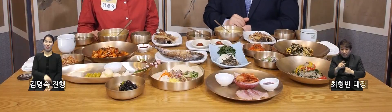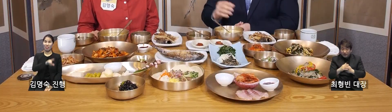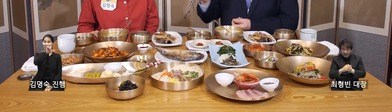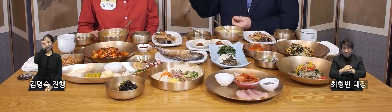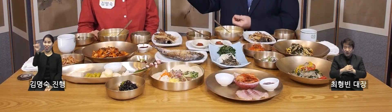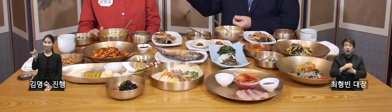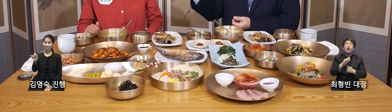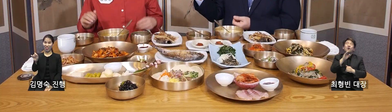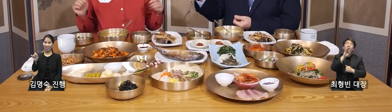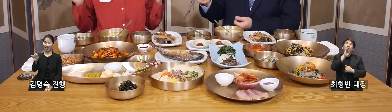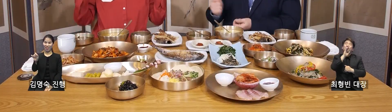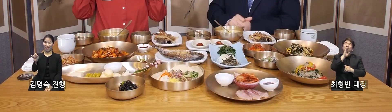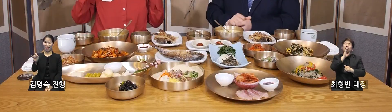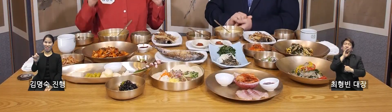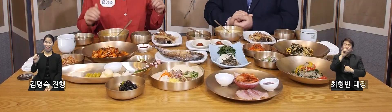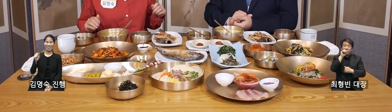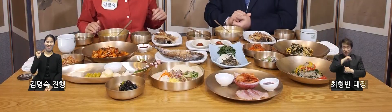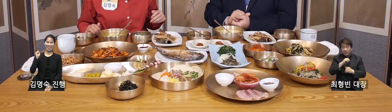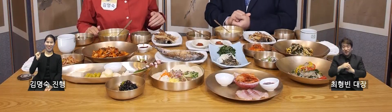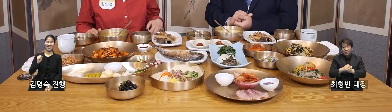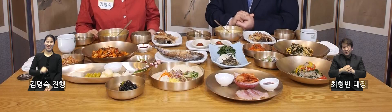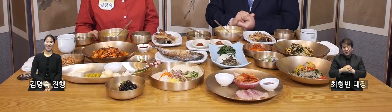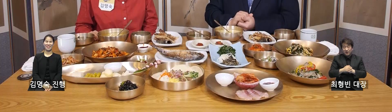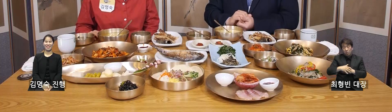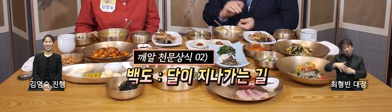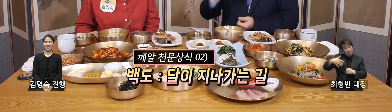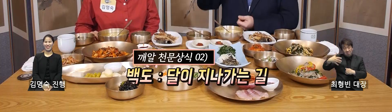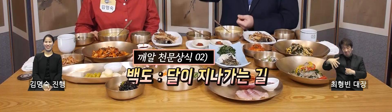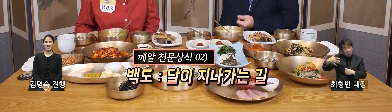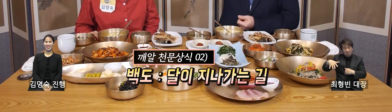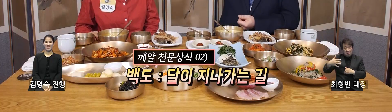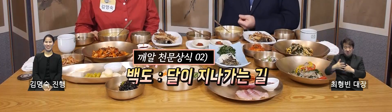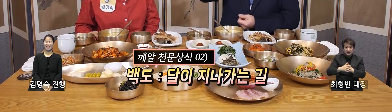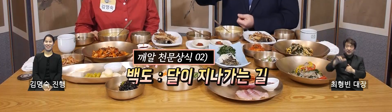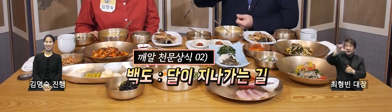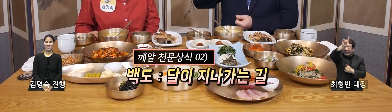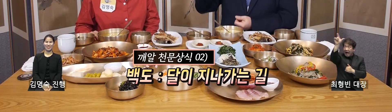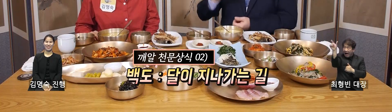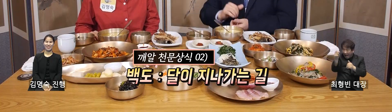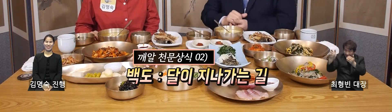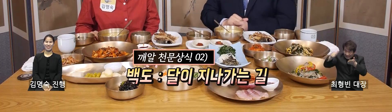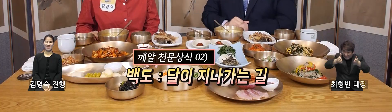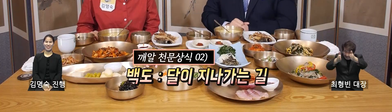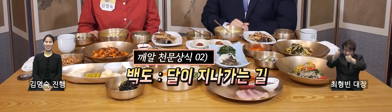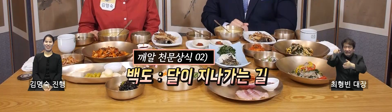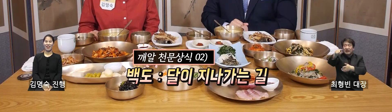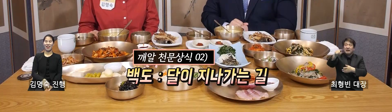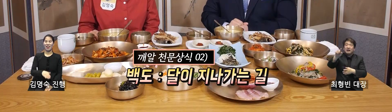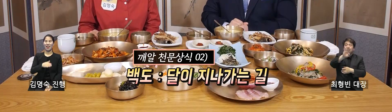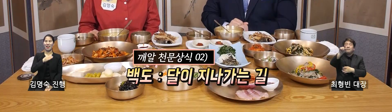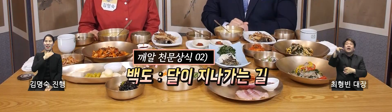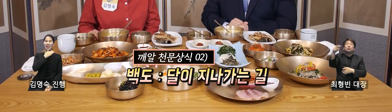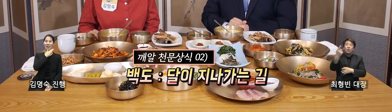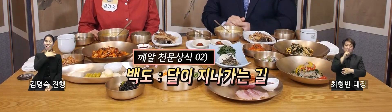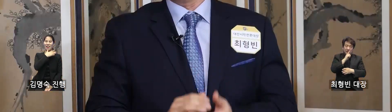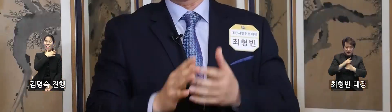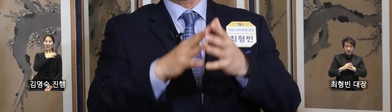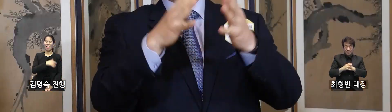탈이야 얼마 변화 라고 합니까 바로 달이 지나 가는 길을 백도 라구요